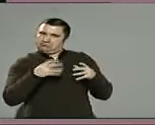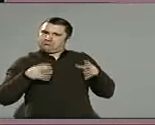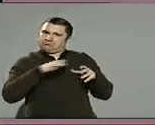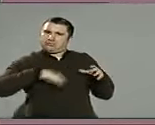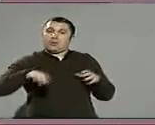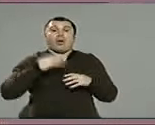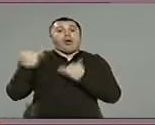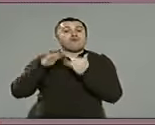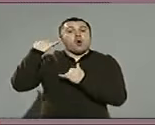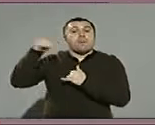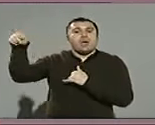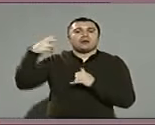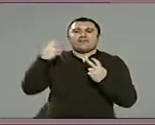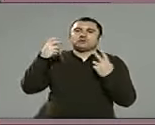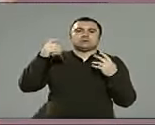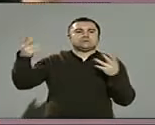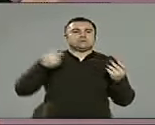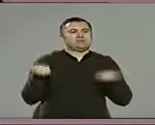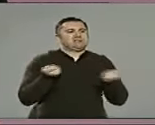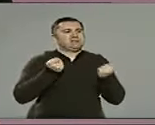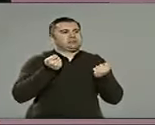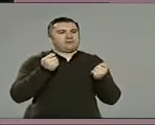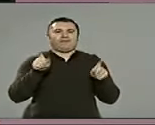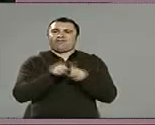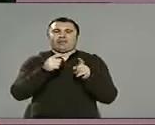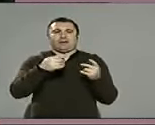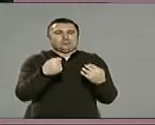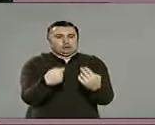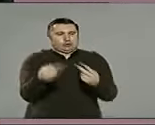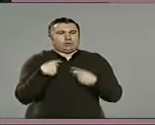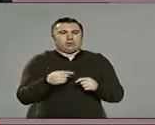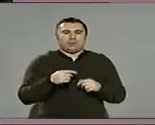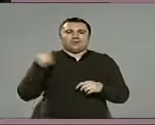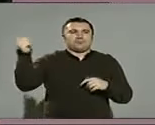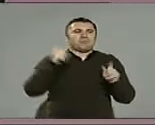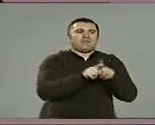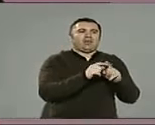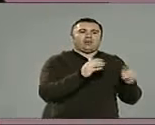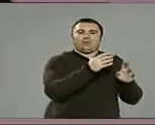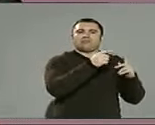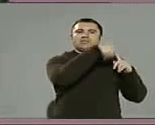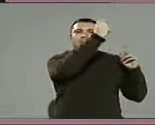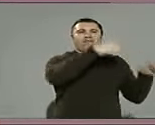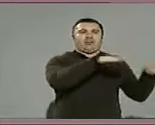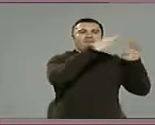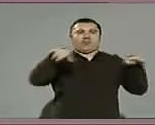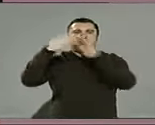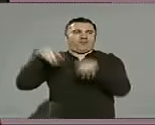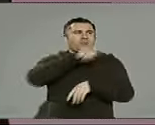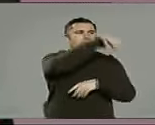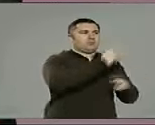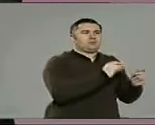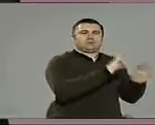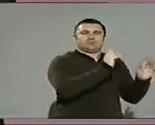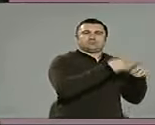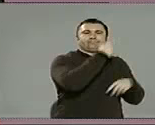die Deutungshoheit zurückzubekommen, indem sie von Gipfel zu Gipfel reist, um den Schaden wieder gut zu machen, den sie selbst durch ihr